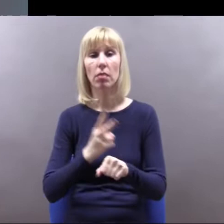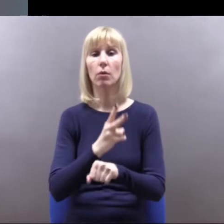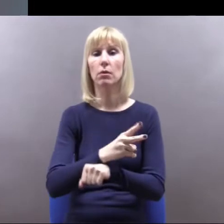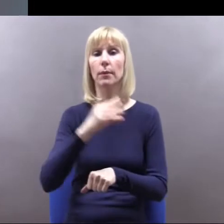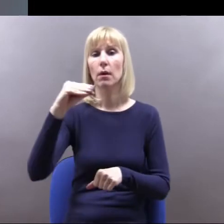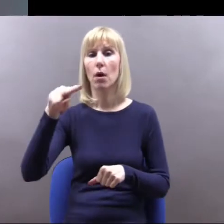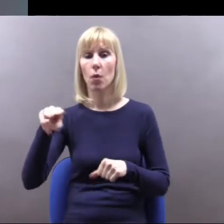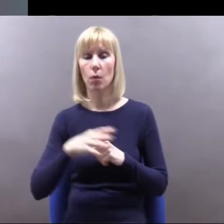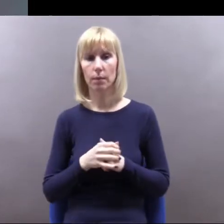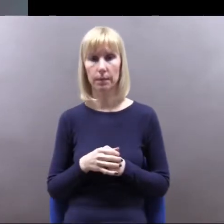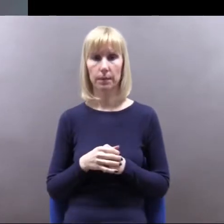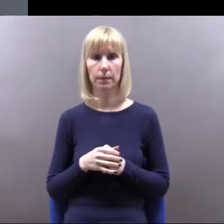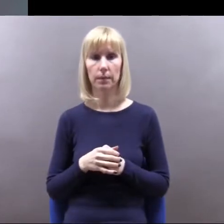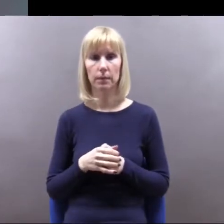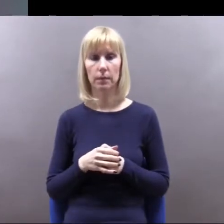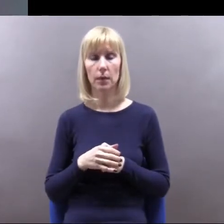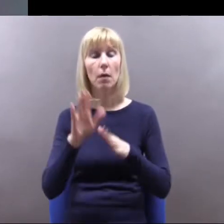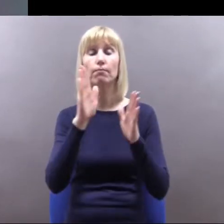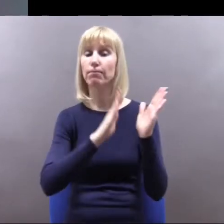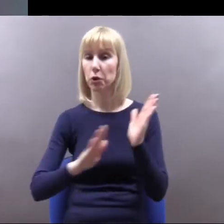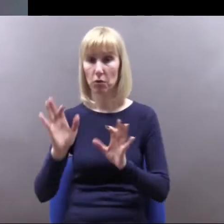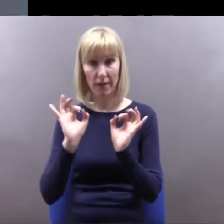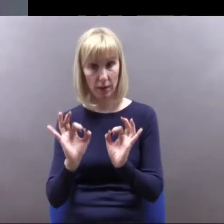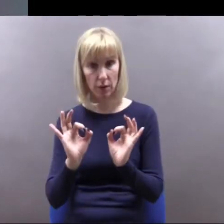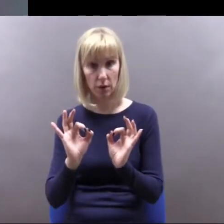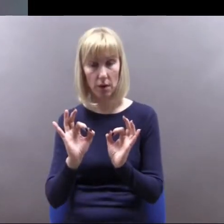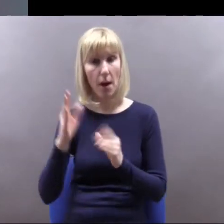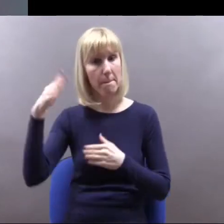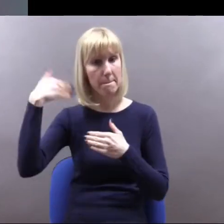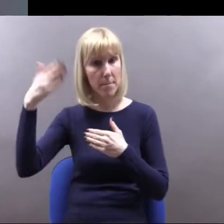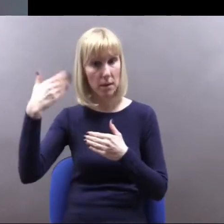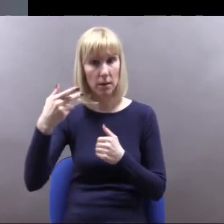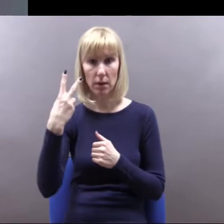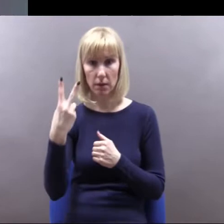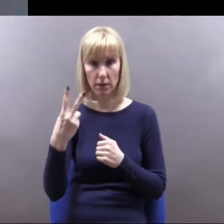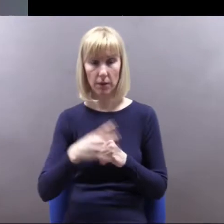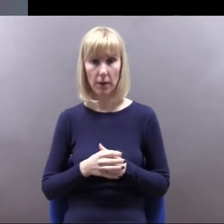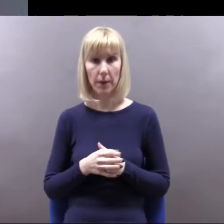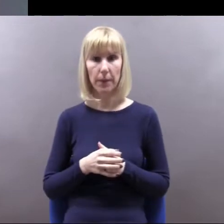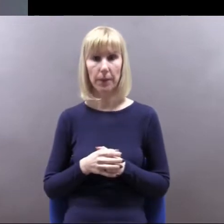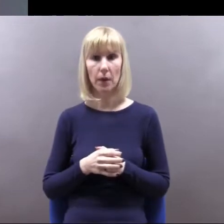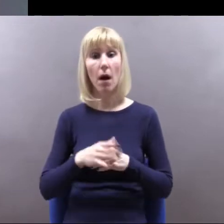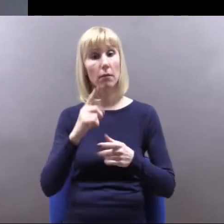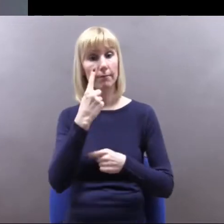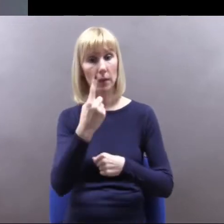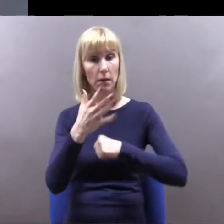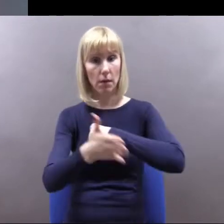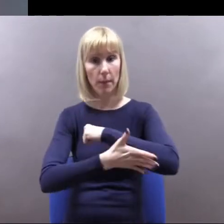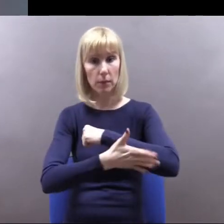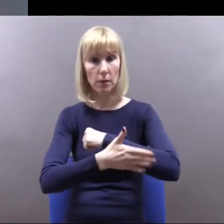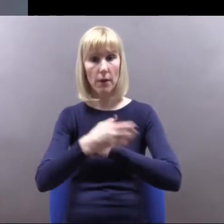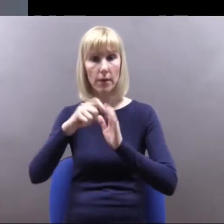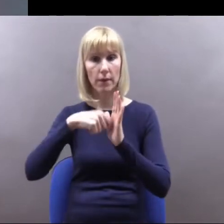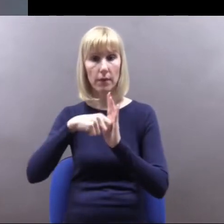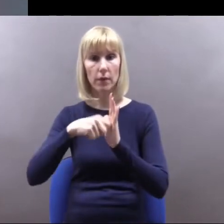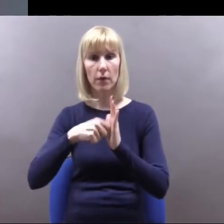EU. Zatem, drodzy Państwo, mamy przygotowane dwie prezentacje. Jedną pokażemy na